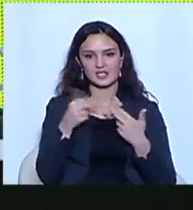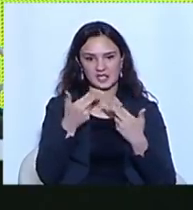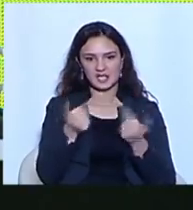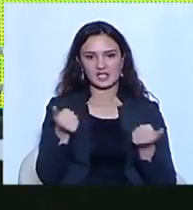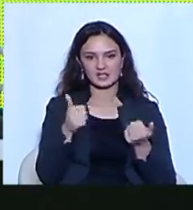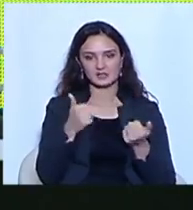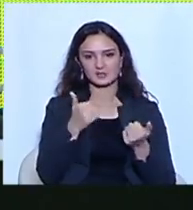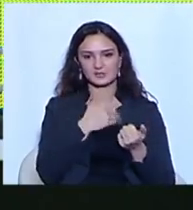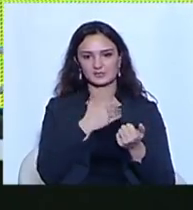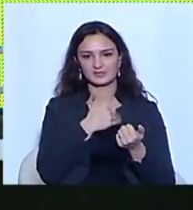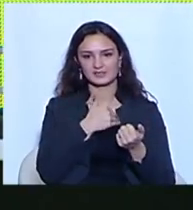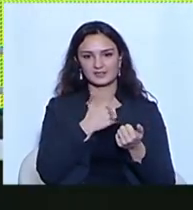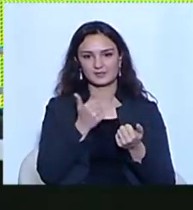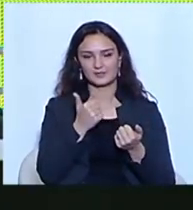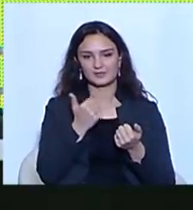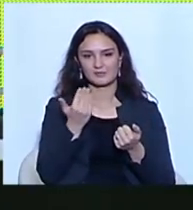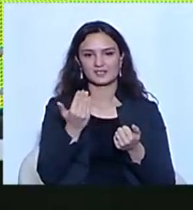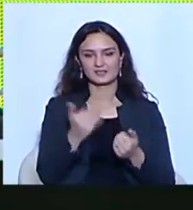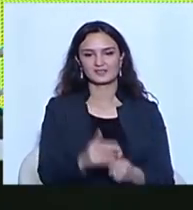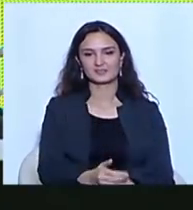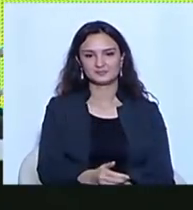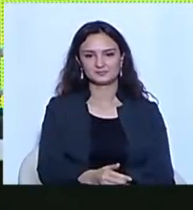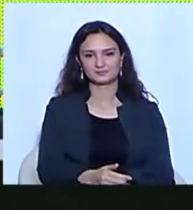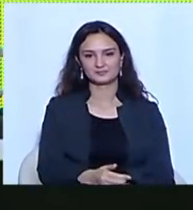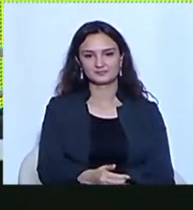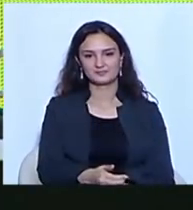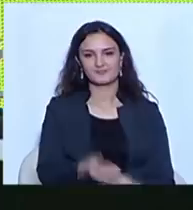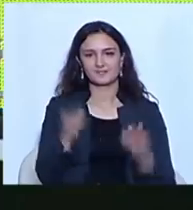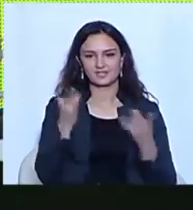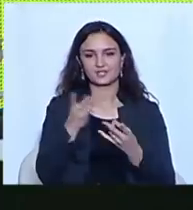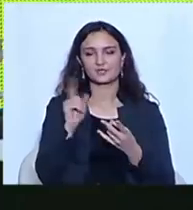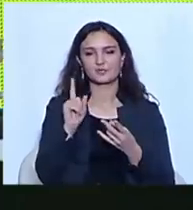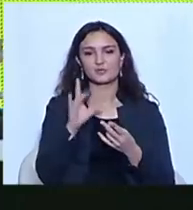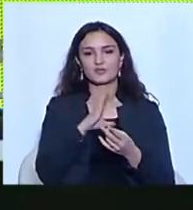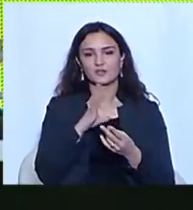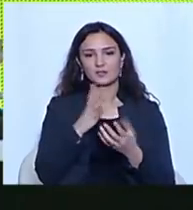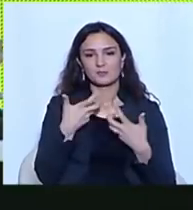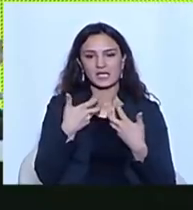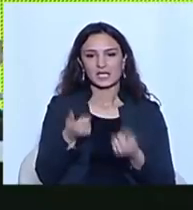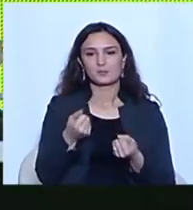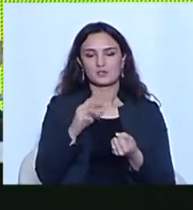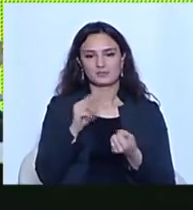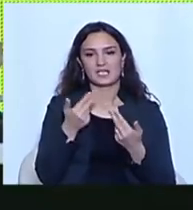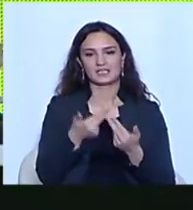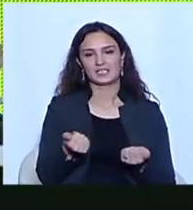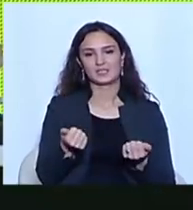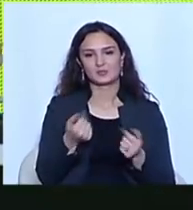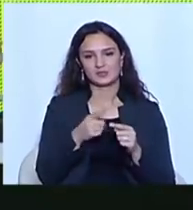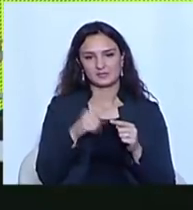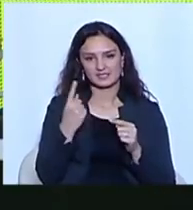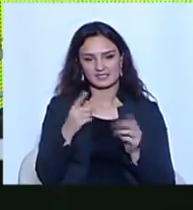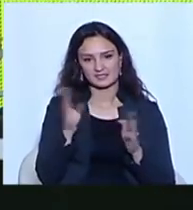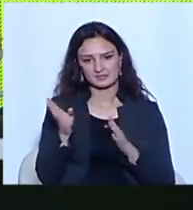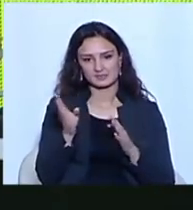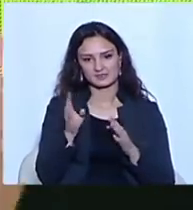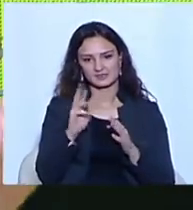აღიარება როგორ უნდათ? როგორია მათთვის აი საჭიროება, რომ იყვნენ მიღებულები და აღიარებულები ეს ერთის მხრივ